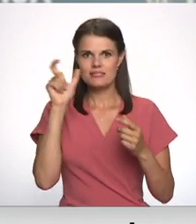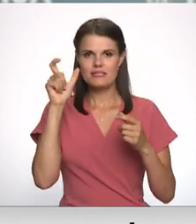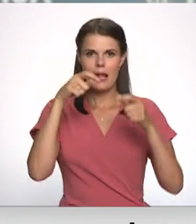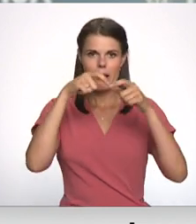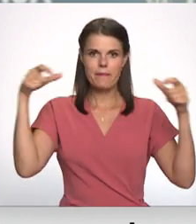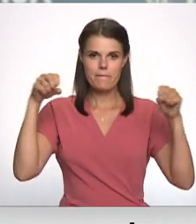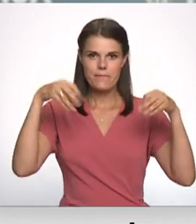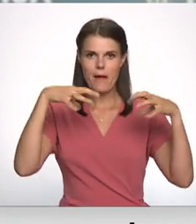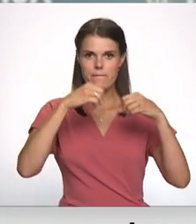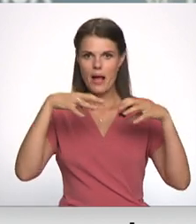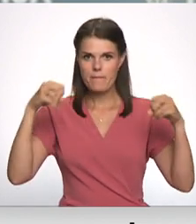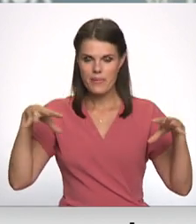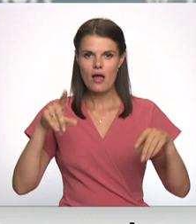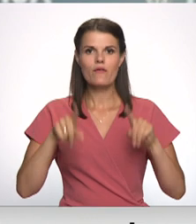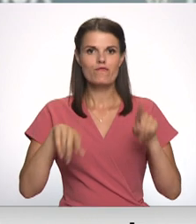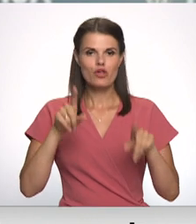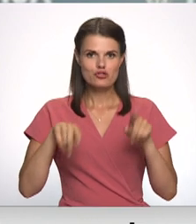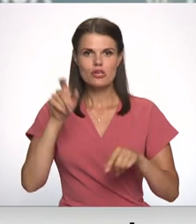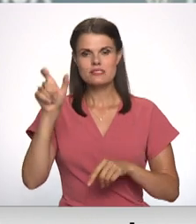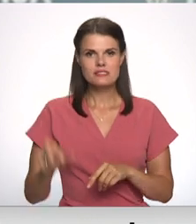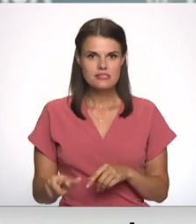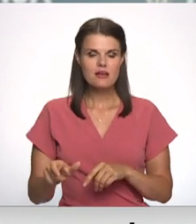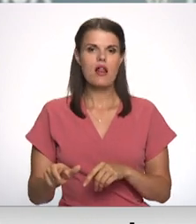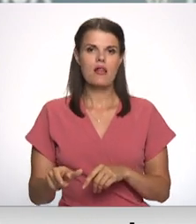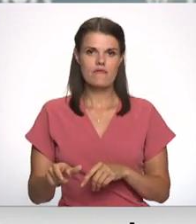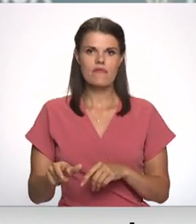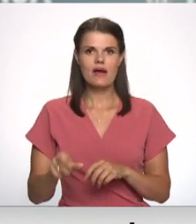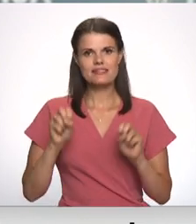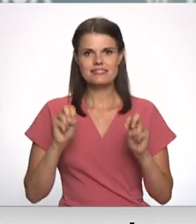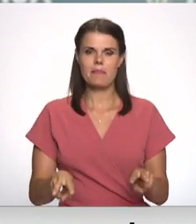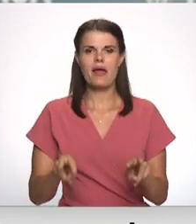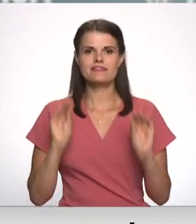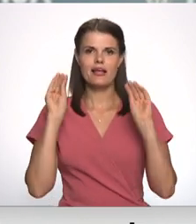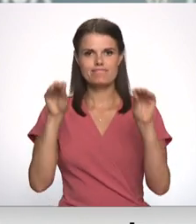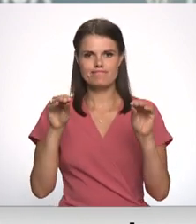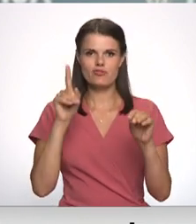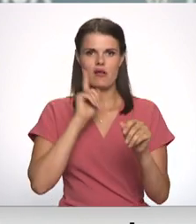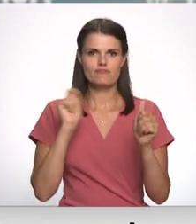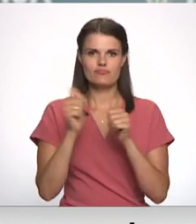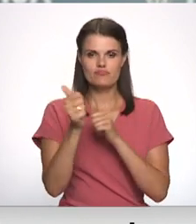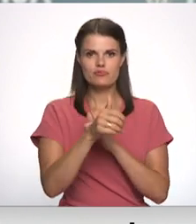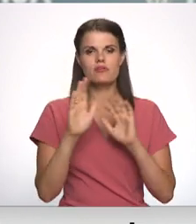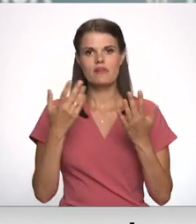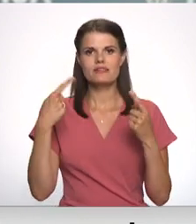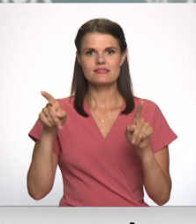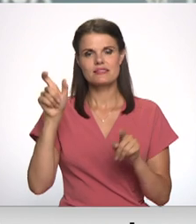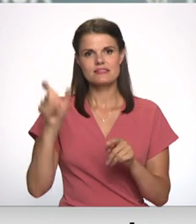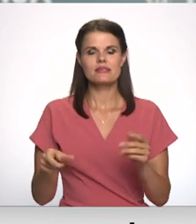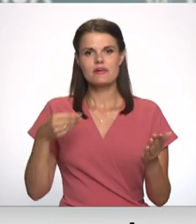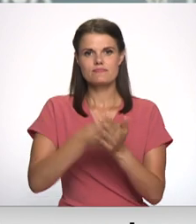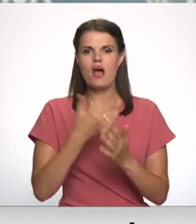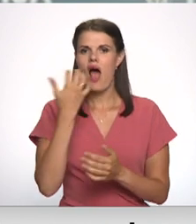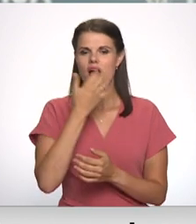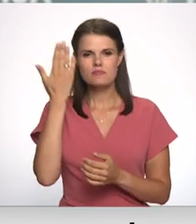signāli. Dažreiz tie ir gadījumi, kad cilvēks ir apzināti aprīkojis, dažreiz ir gadījumi, kad cilvēks ir iegādājis ārvalstīs